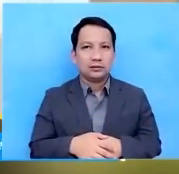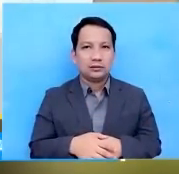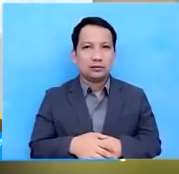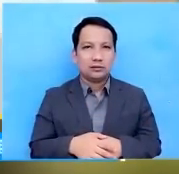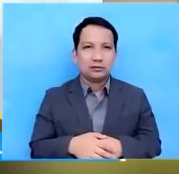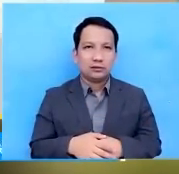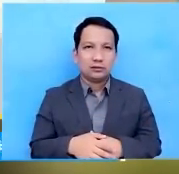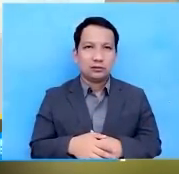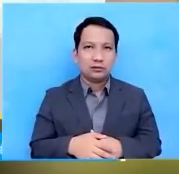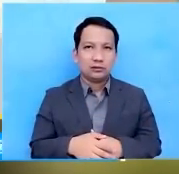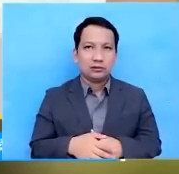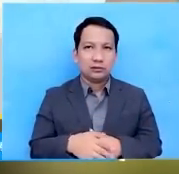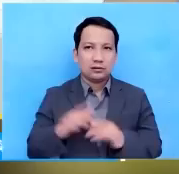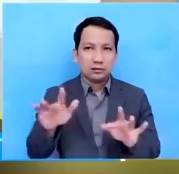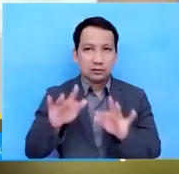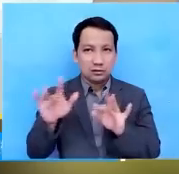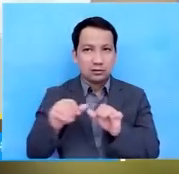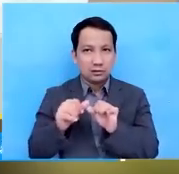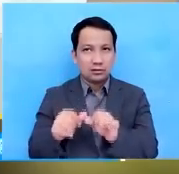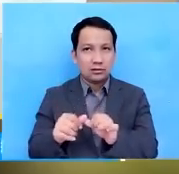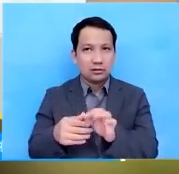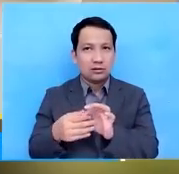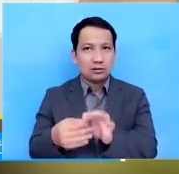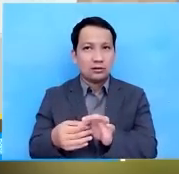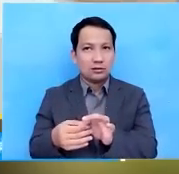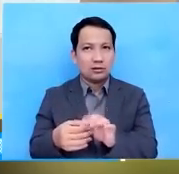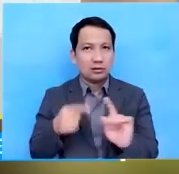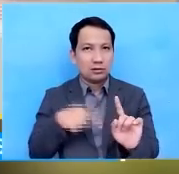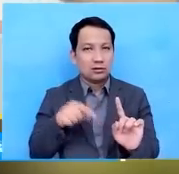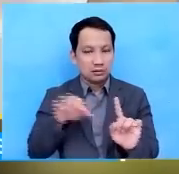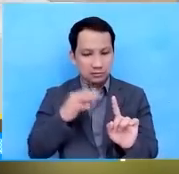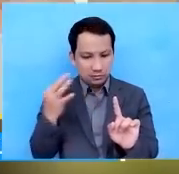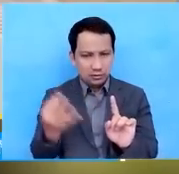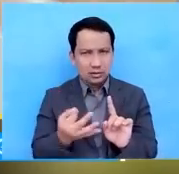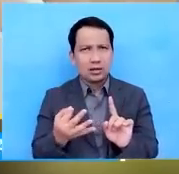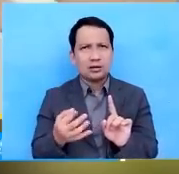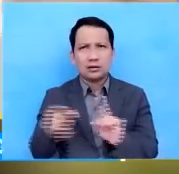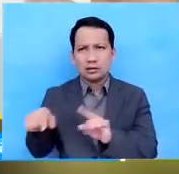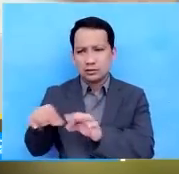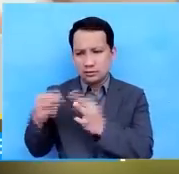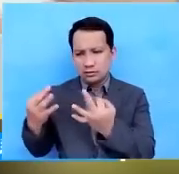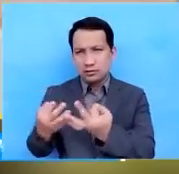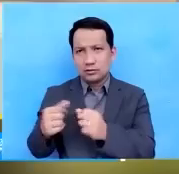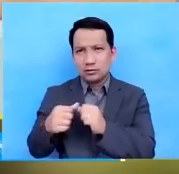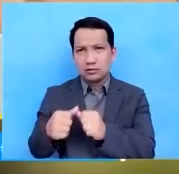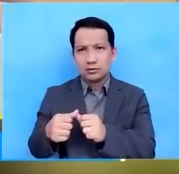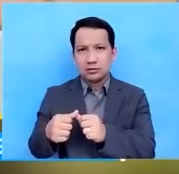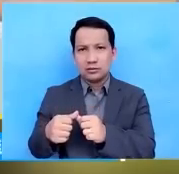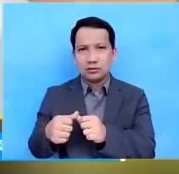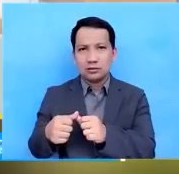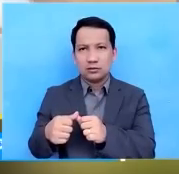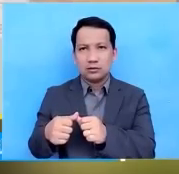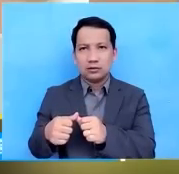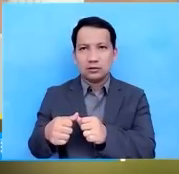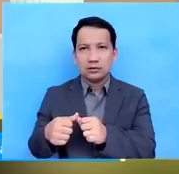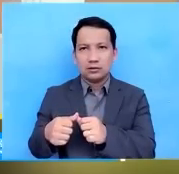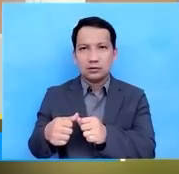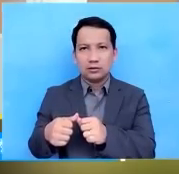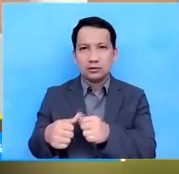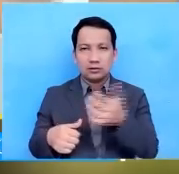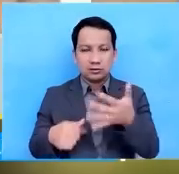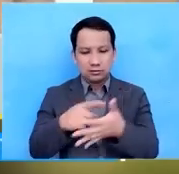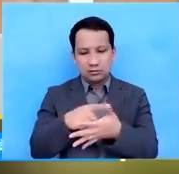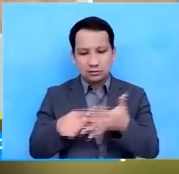walang yung pinakakawawa yung mga may isang pamilya doon, hindi ko alam pa yung pangalan nila, pero may pamilya doon na lima